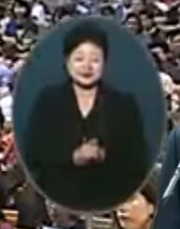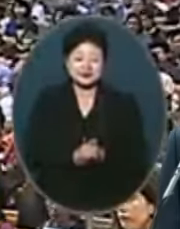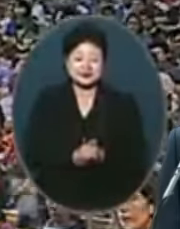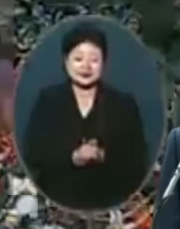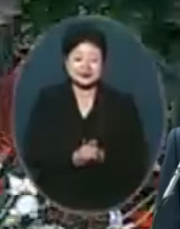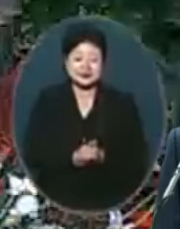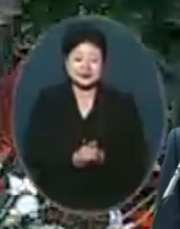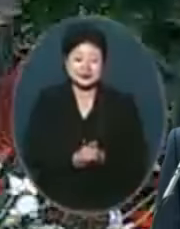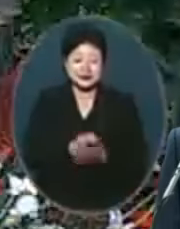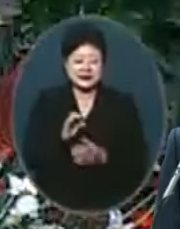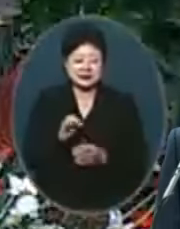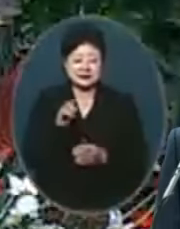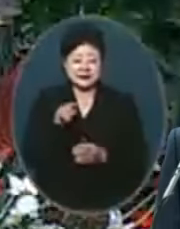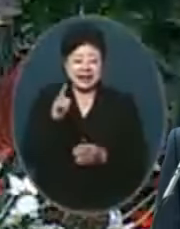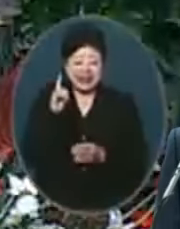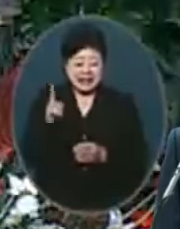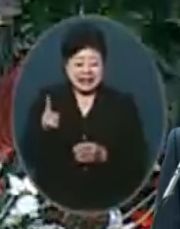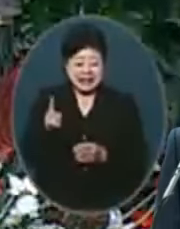10대 이의